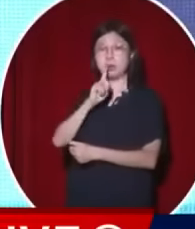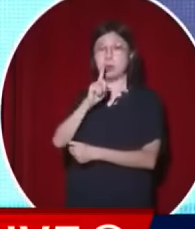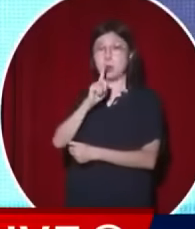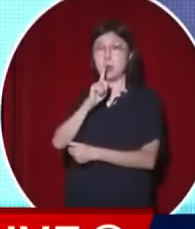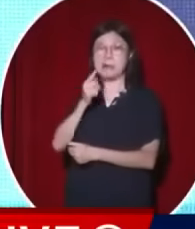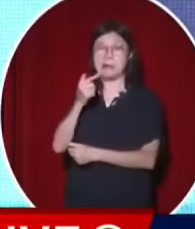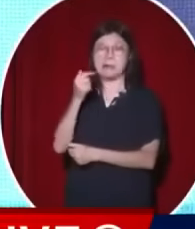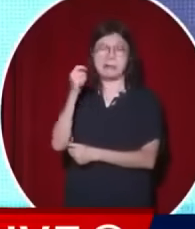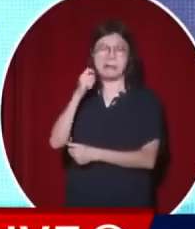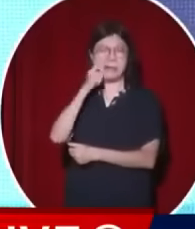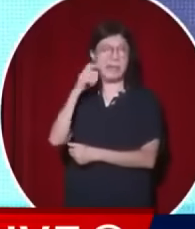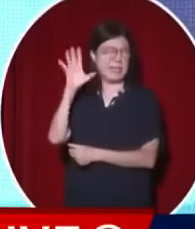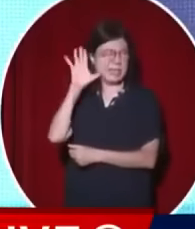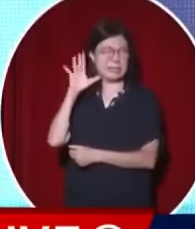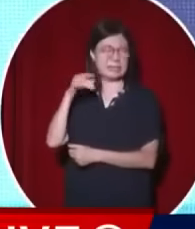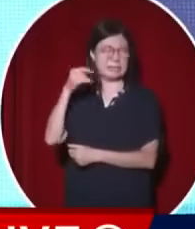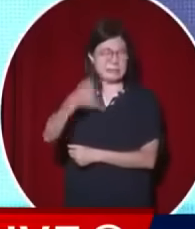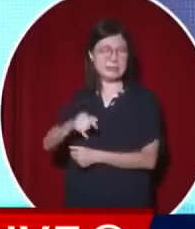回的话，